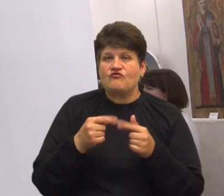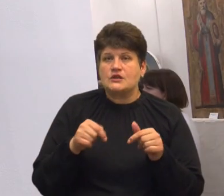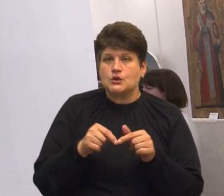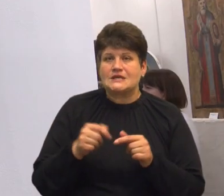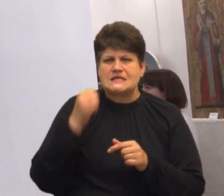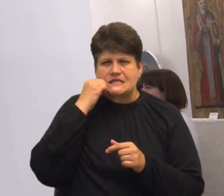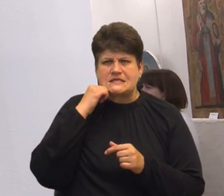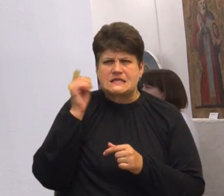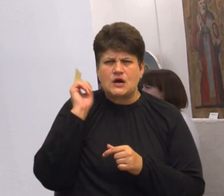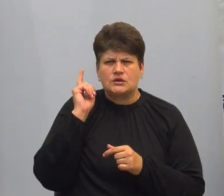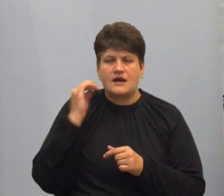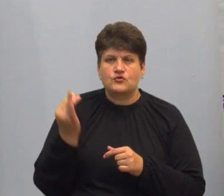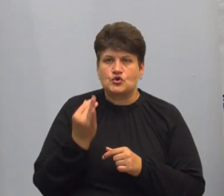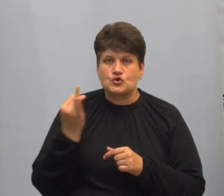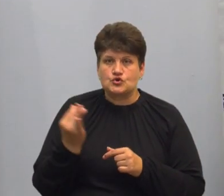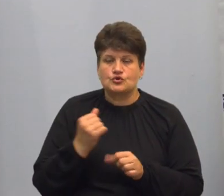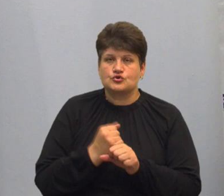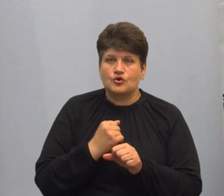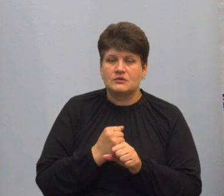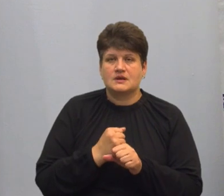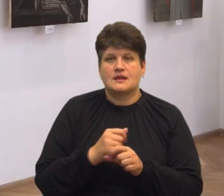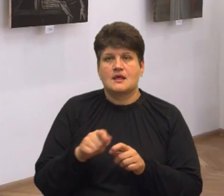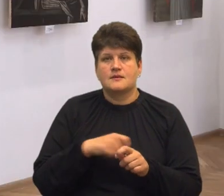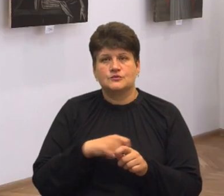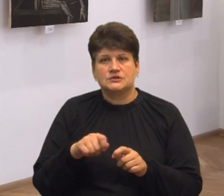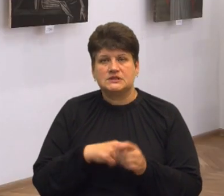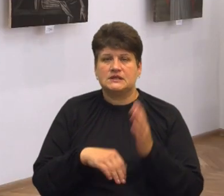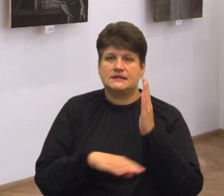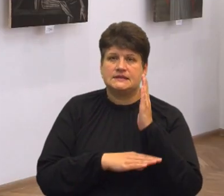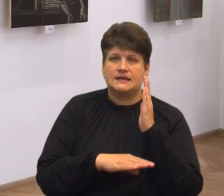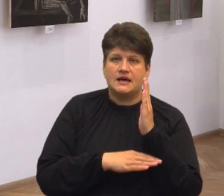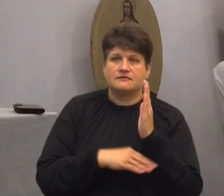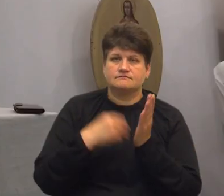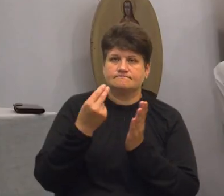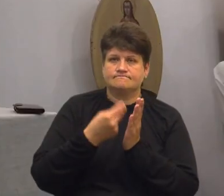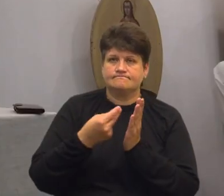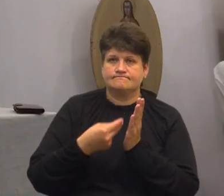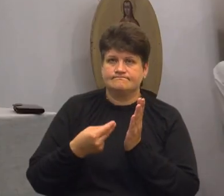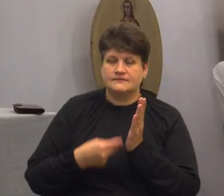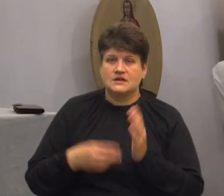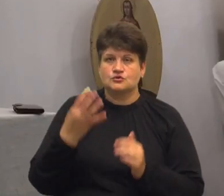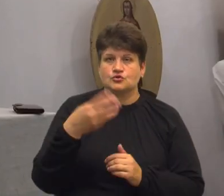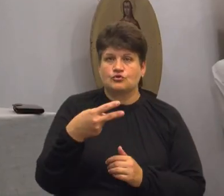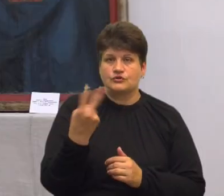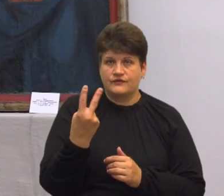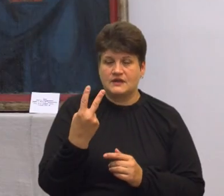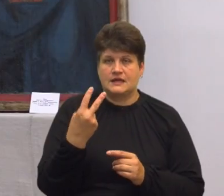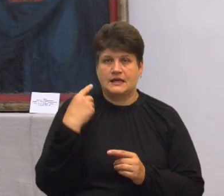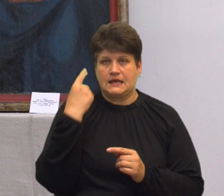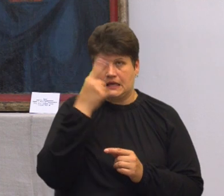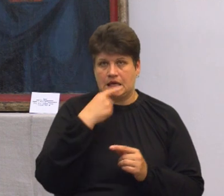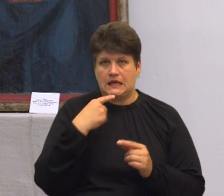видів виконані на полотні на дереві й одна ікона намальована на блясі загалом 42 кони періоду 16-20